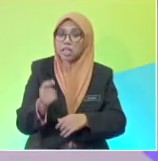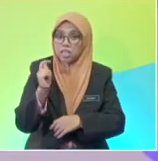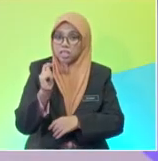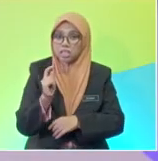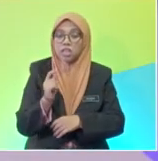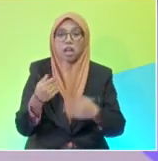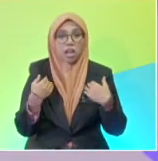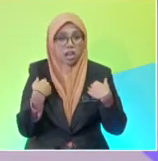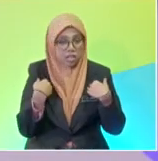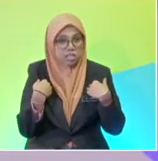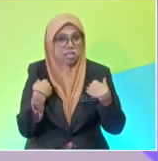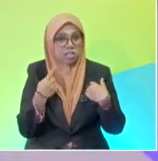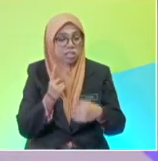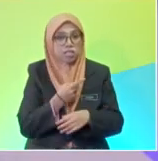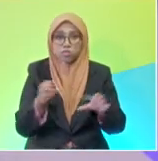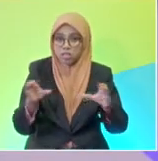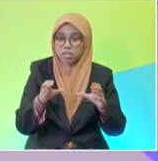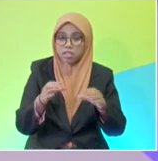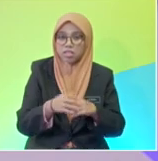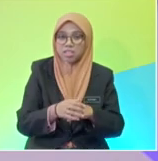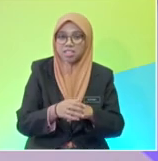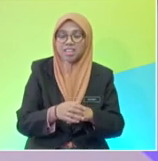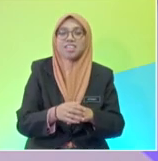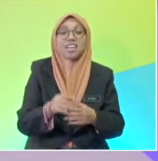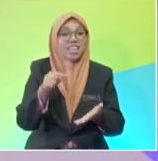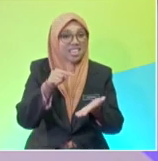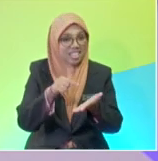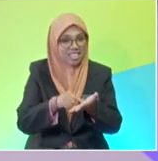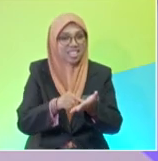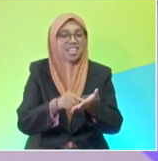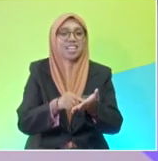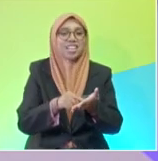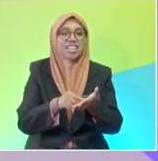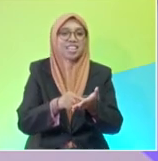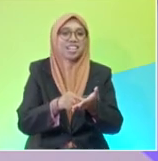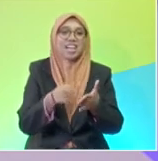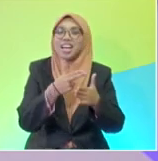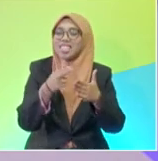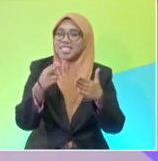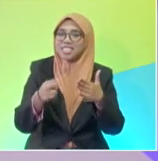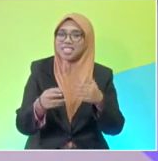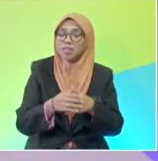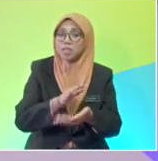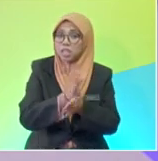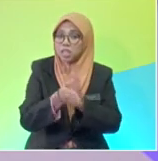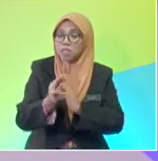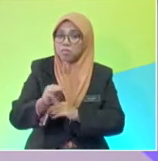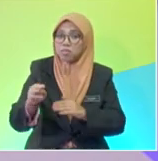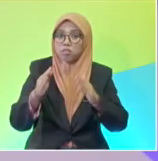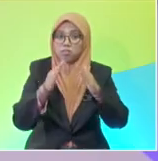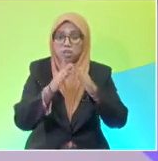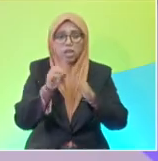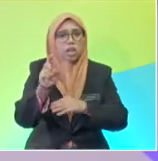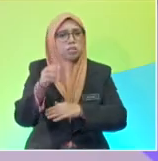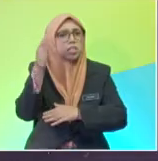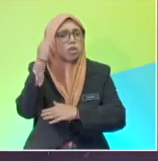kan? Betul, kita Cikgu nak lengkapkan objek tu. Dan inilah hasil dia. Jadi murid-murid dekat rumah semua mesti dah